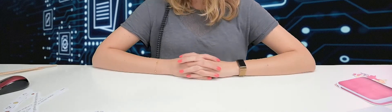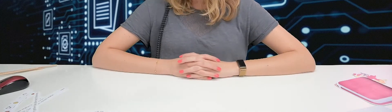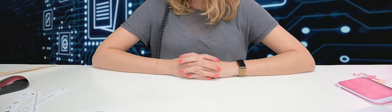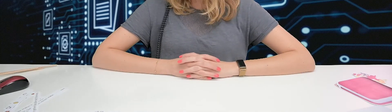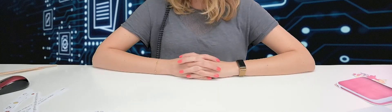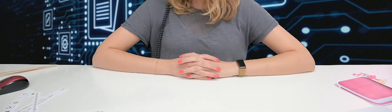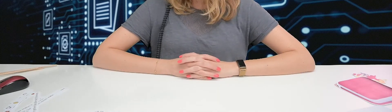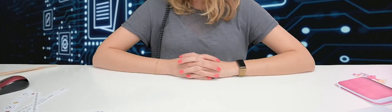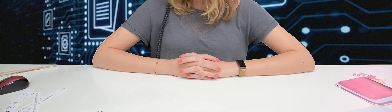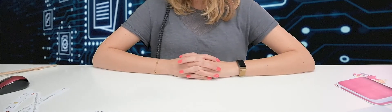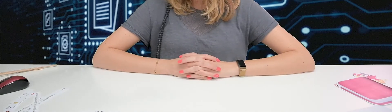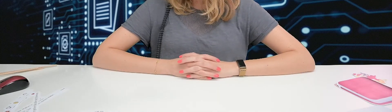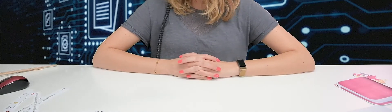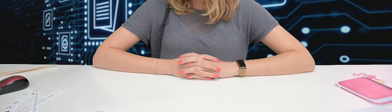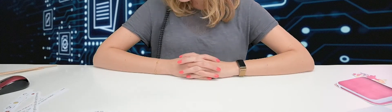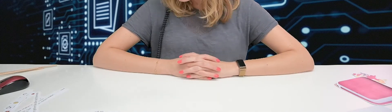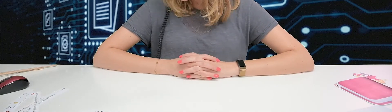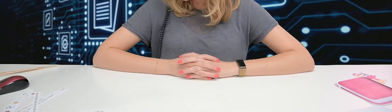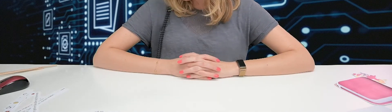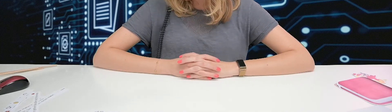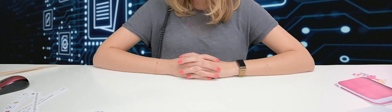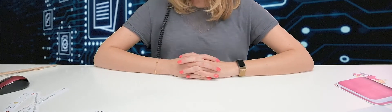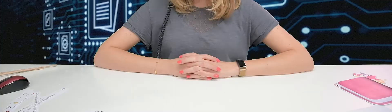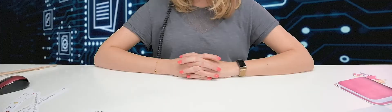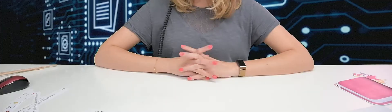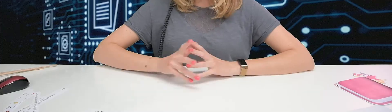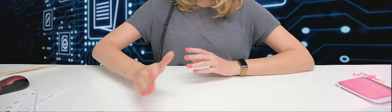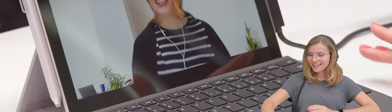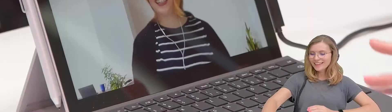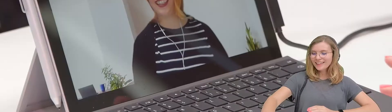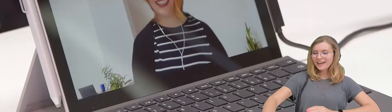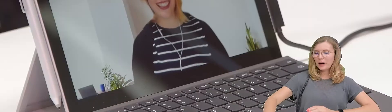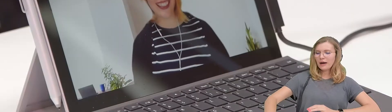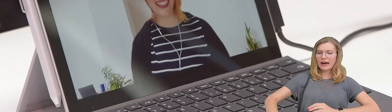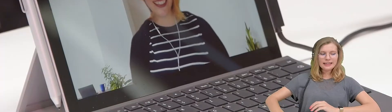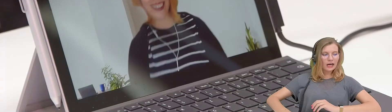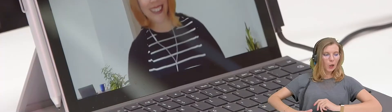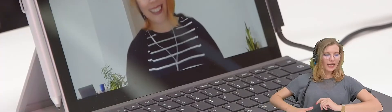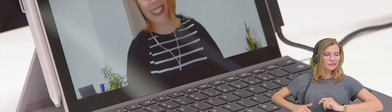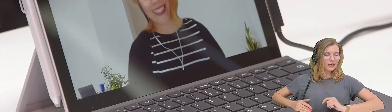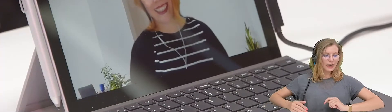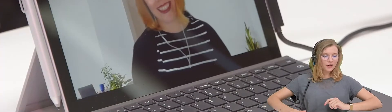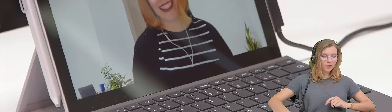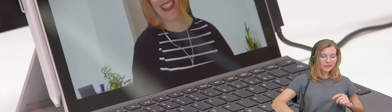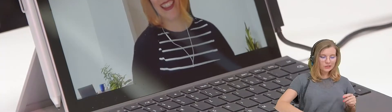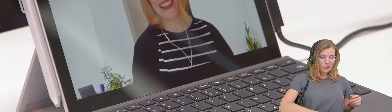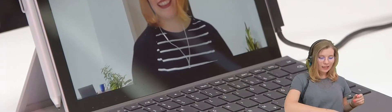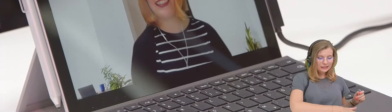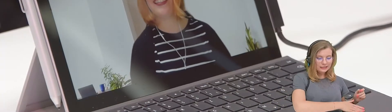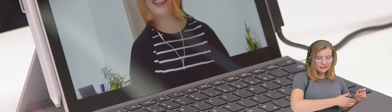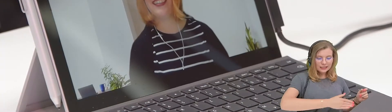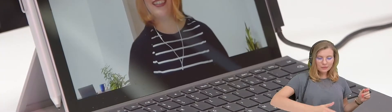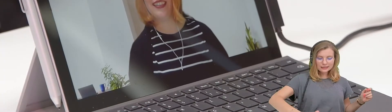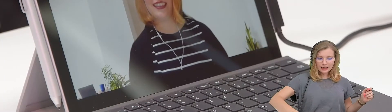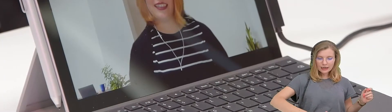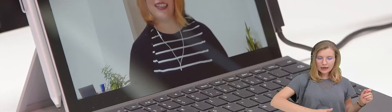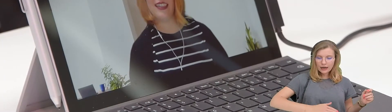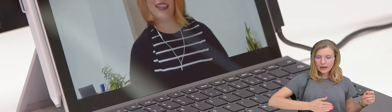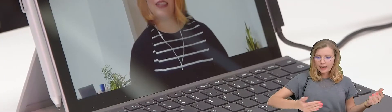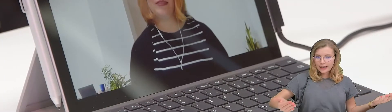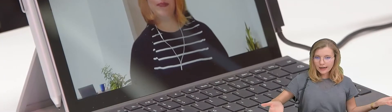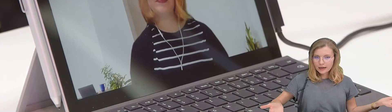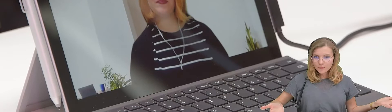Ja, ich würde sagen, das war es tatsächlich schon. reicht ja auch erstmal an Informationen. Lassen Sie das erstmal